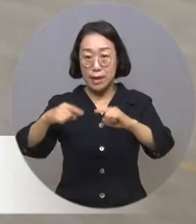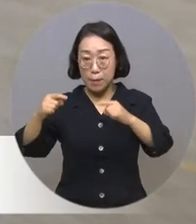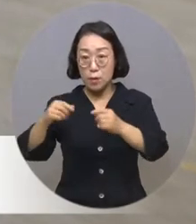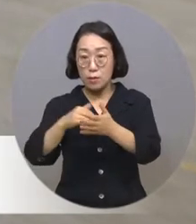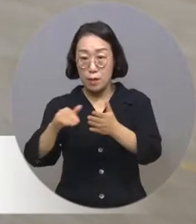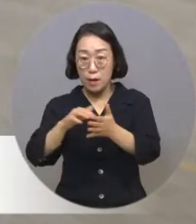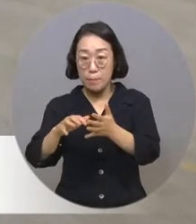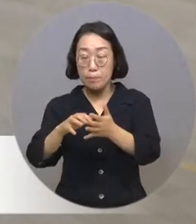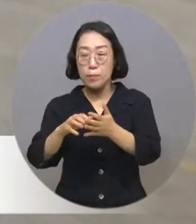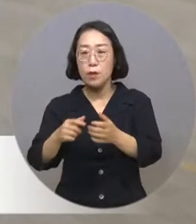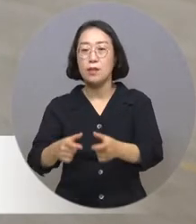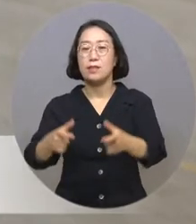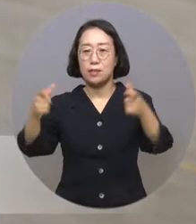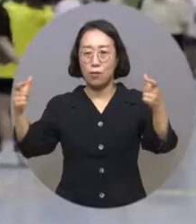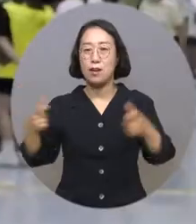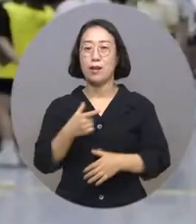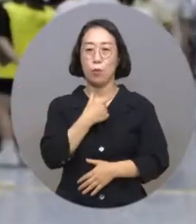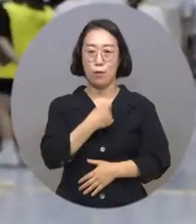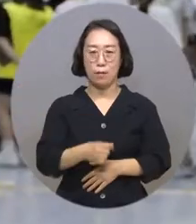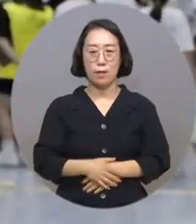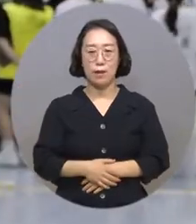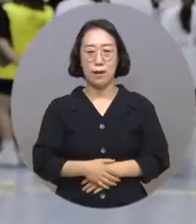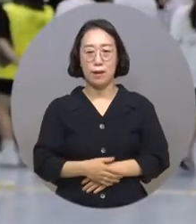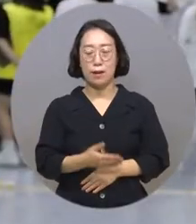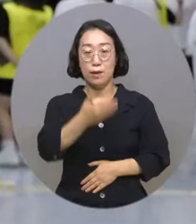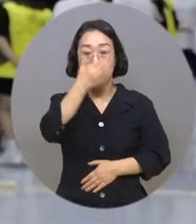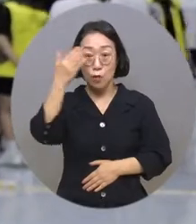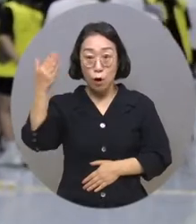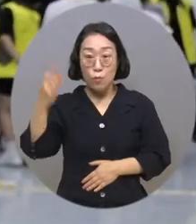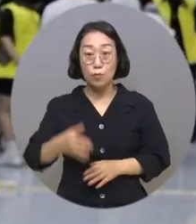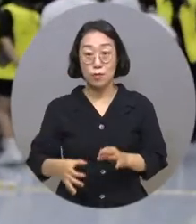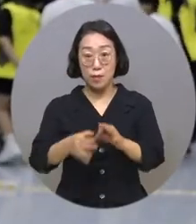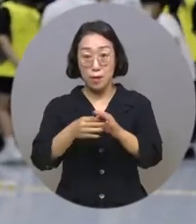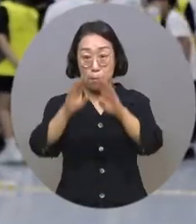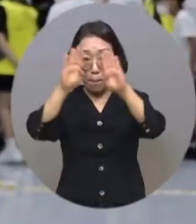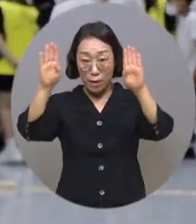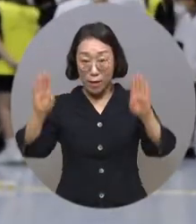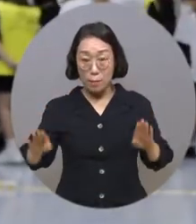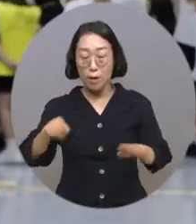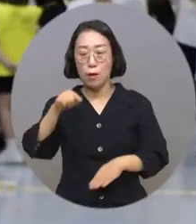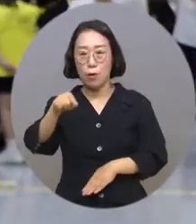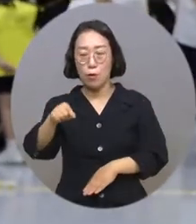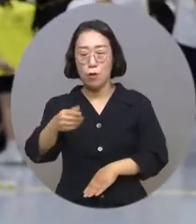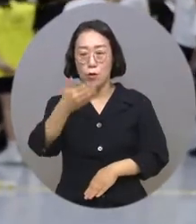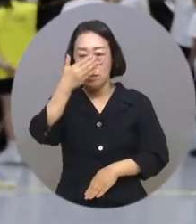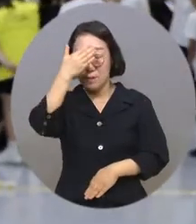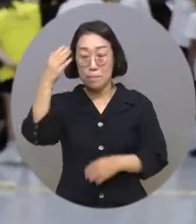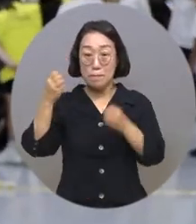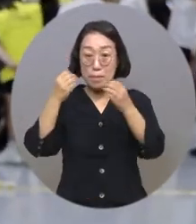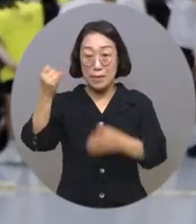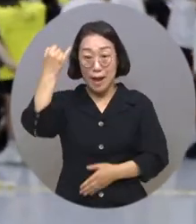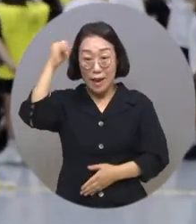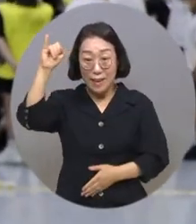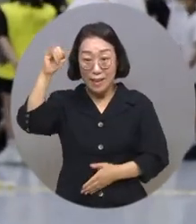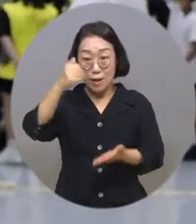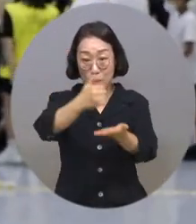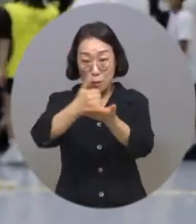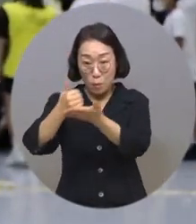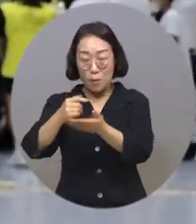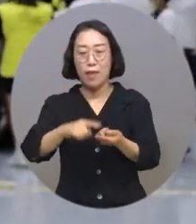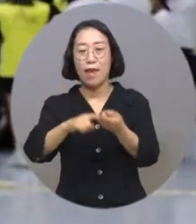좀 더 늘어났으면 하는 바람입니다. 이번 청소년 정책 박람회를 통해 청소년들의 참신한 제안이 시 정책에